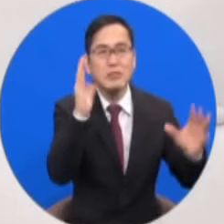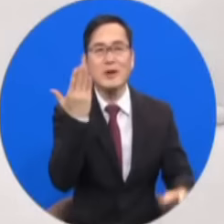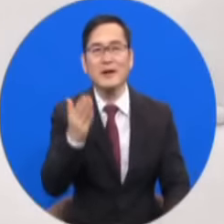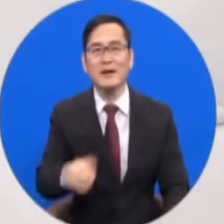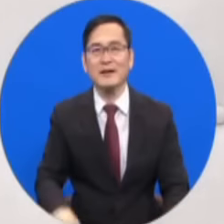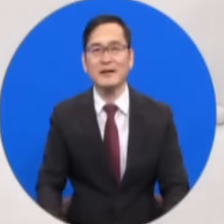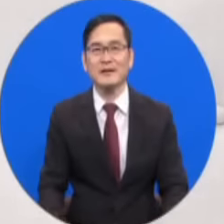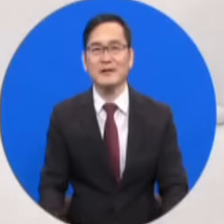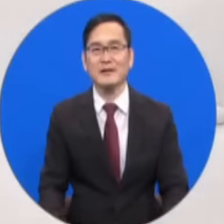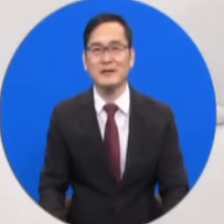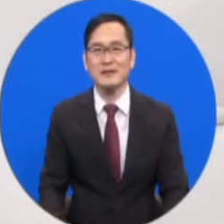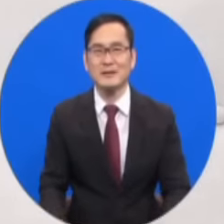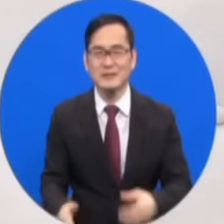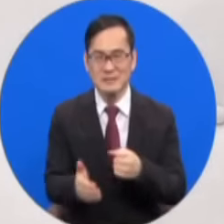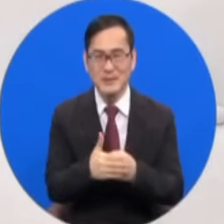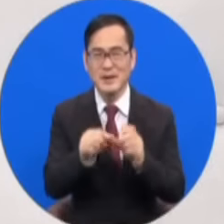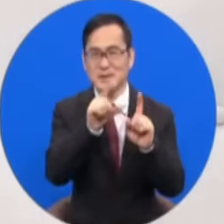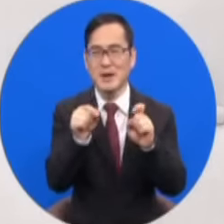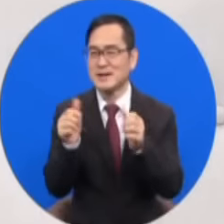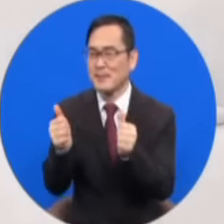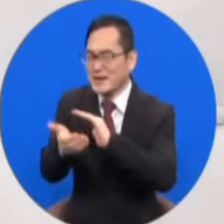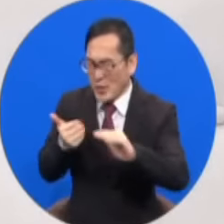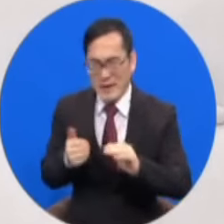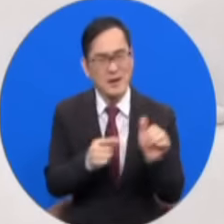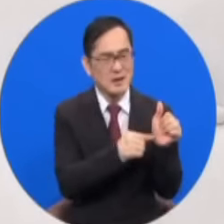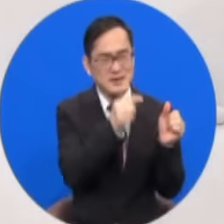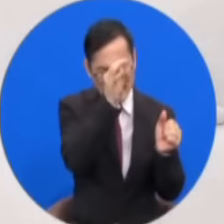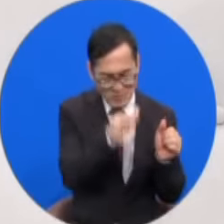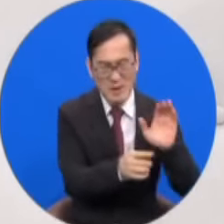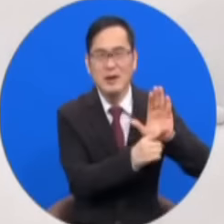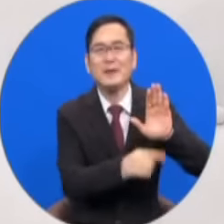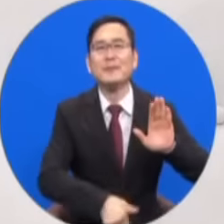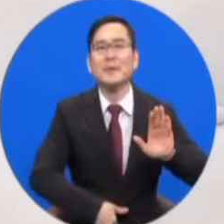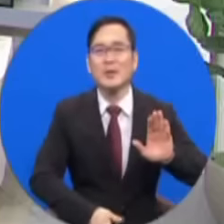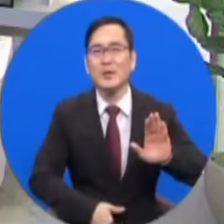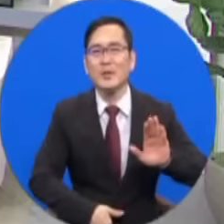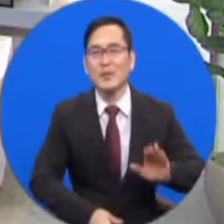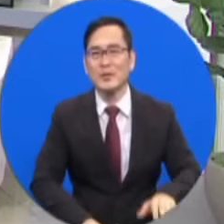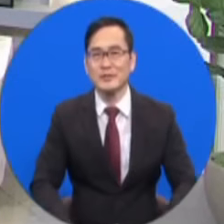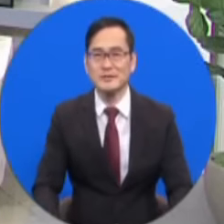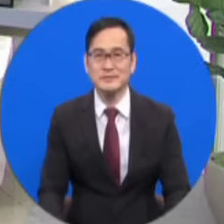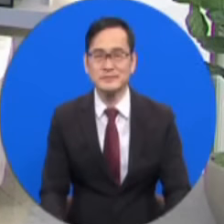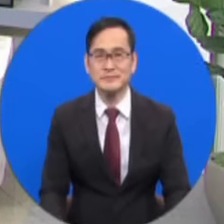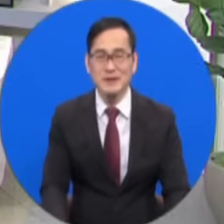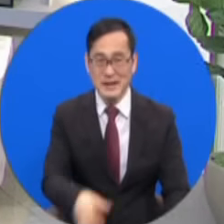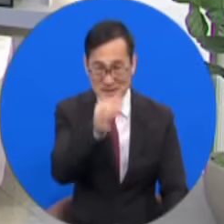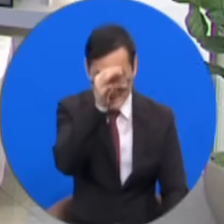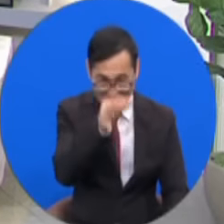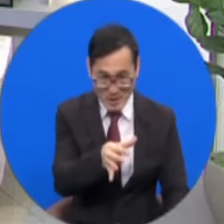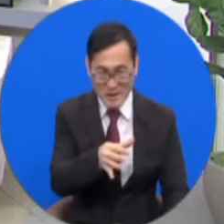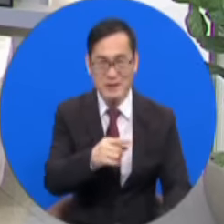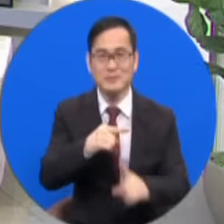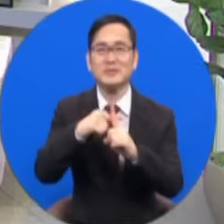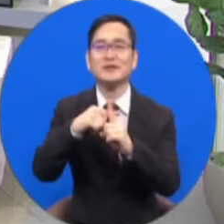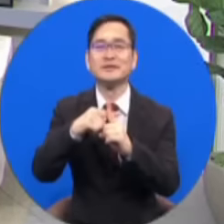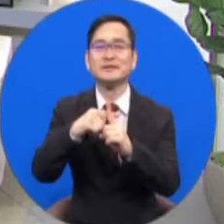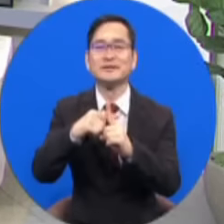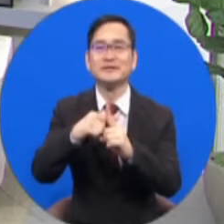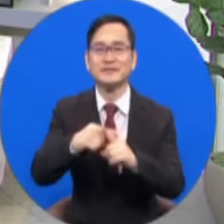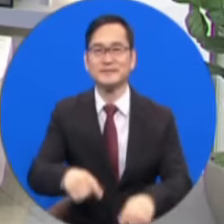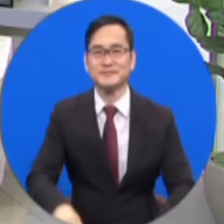것들을 한동훈 대표가 요구하지 않을까 전 그런 생각 듭니다 예 그래서 오늘의 정역 변사의 결정구는 사과 플러스 사과